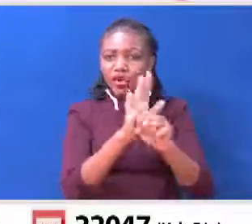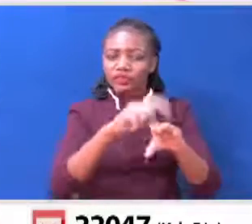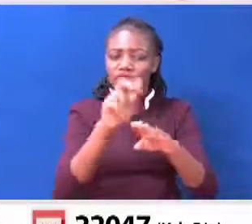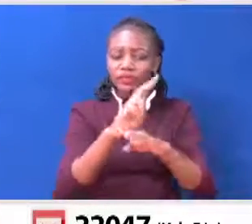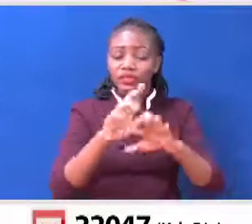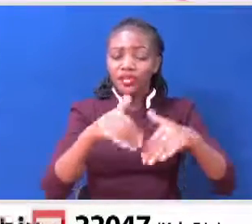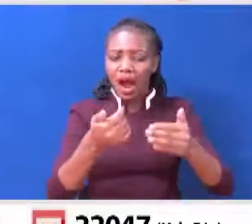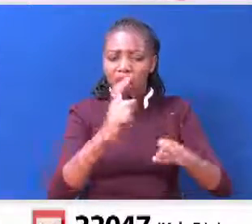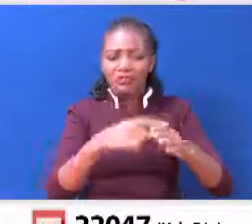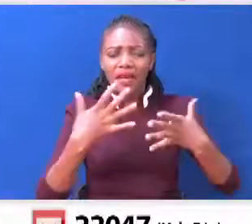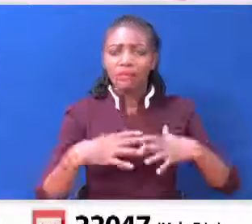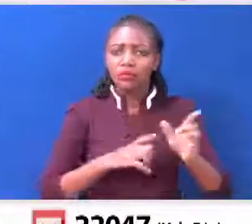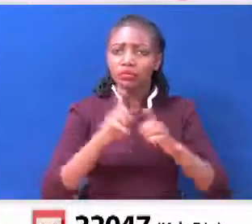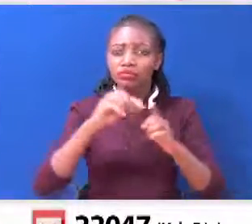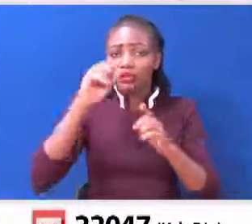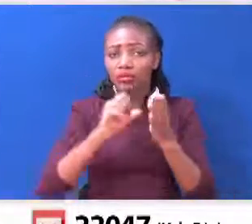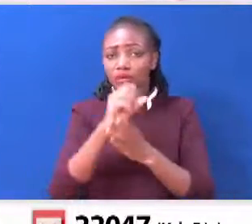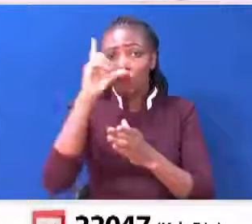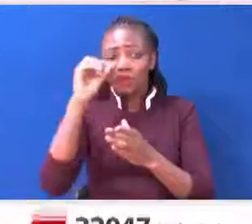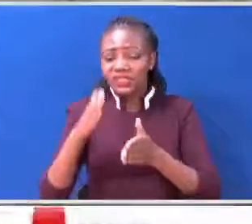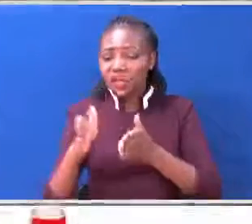unaotumika katika barabara kuu ya Mombasa.